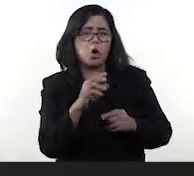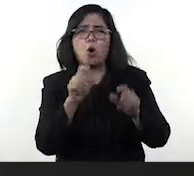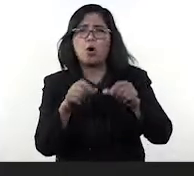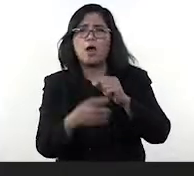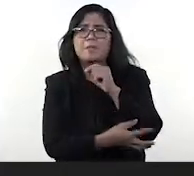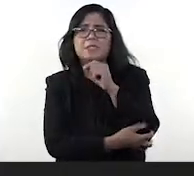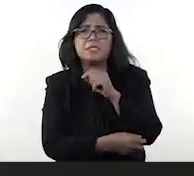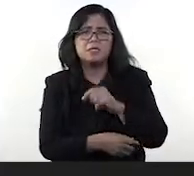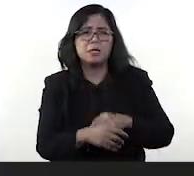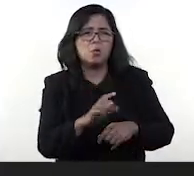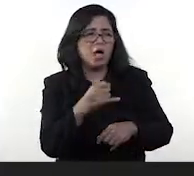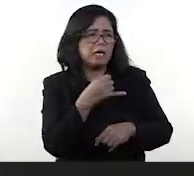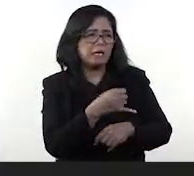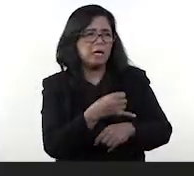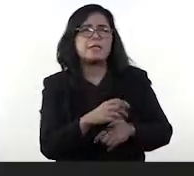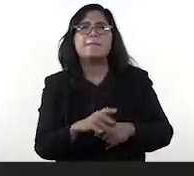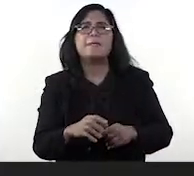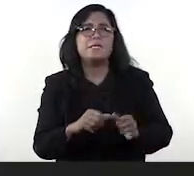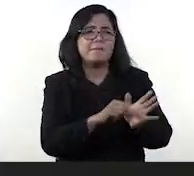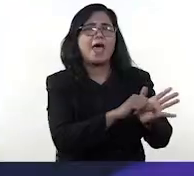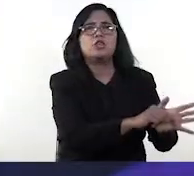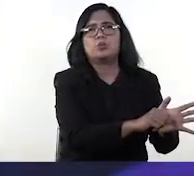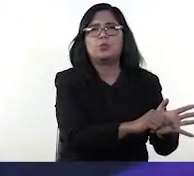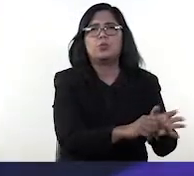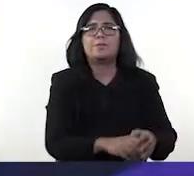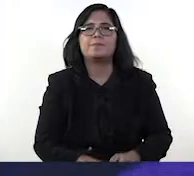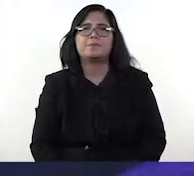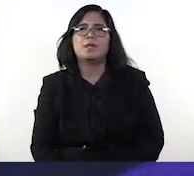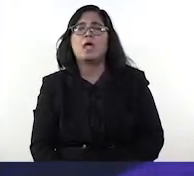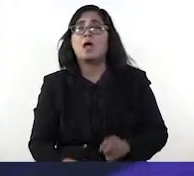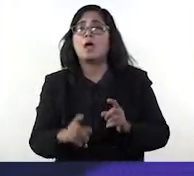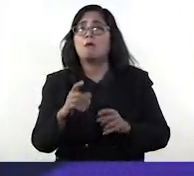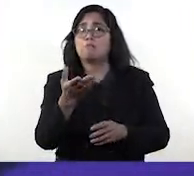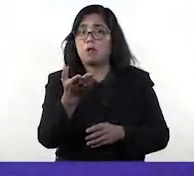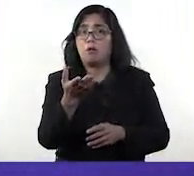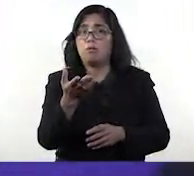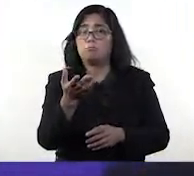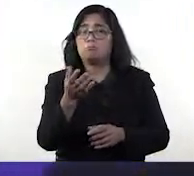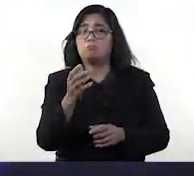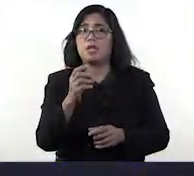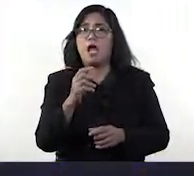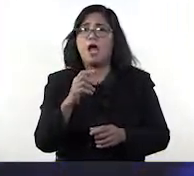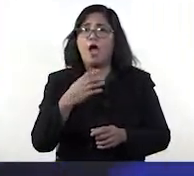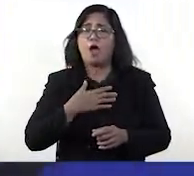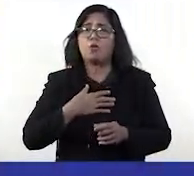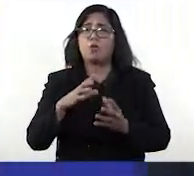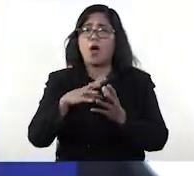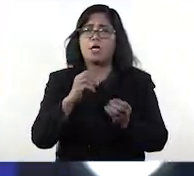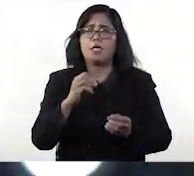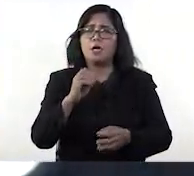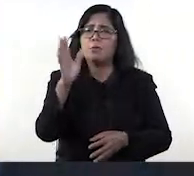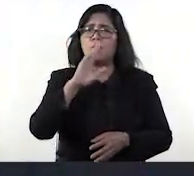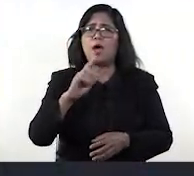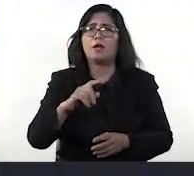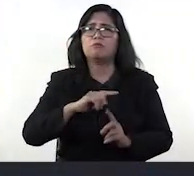miskinnya dicukupi dia bantu ngertinya Jadi kalau kau bilang kau rohani Hai tugasmu